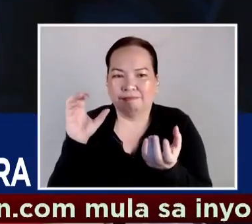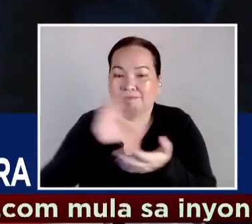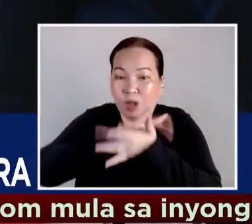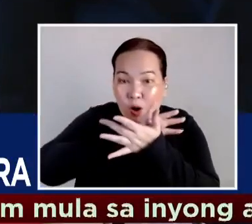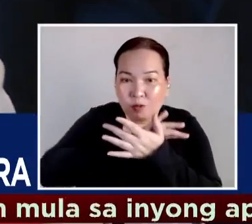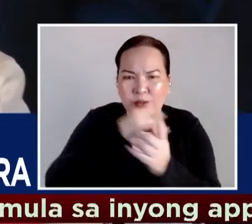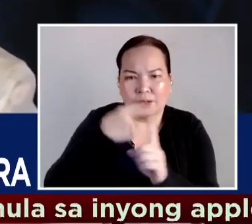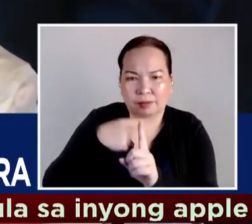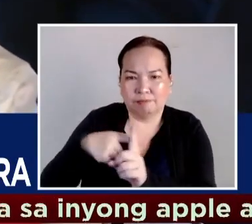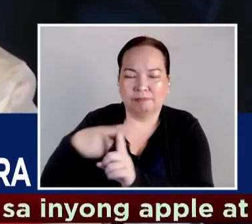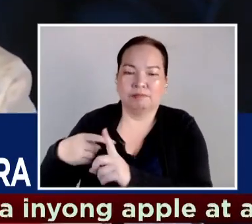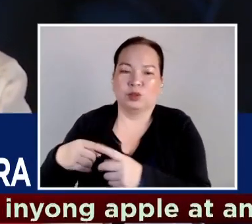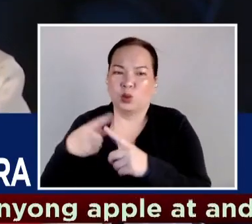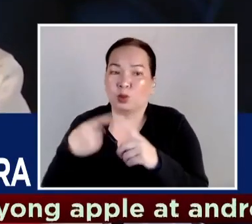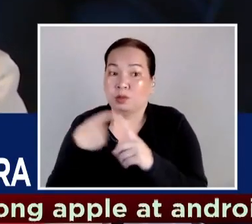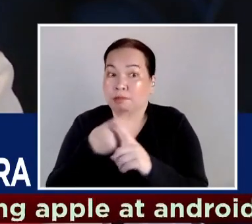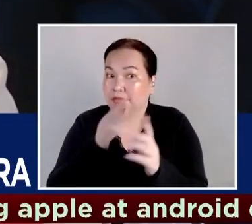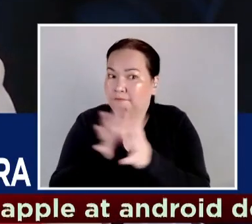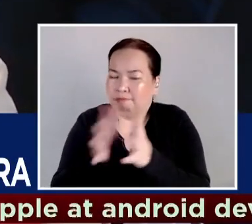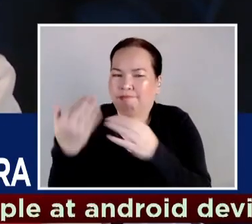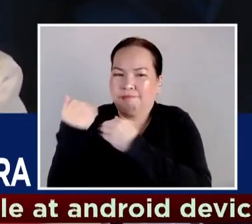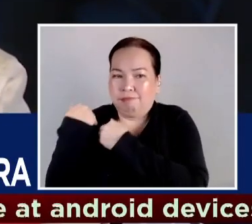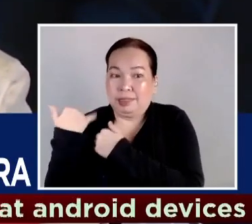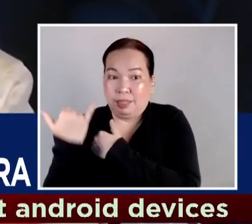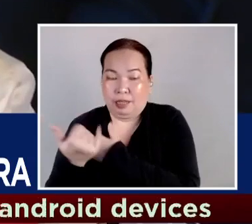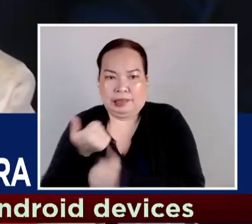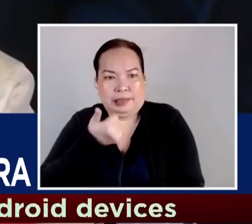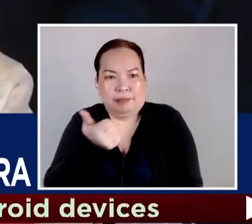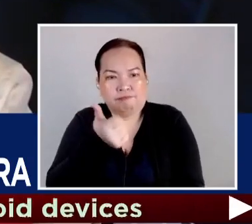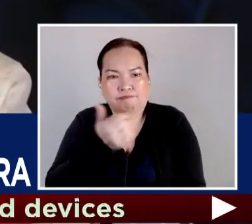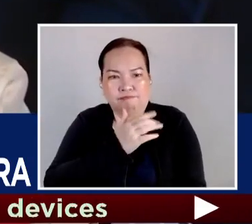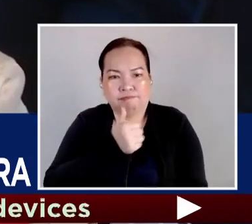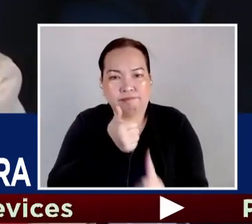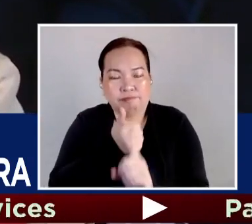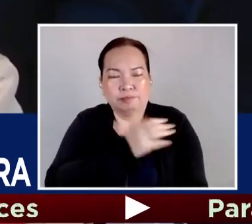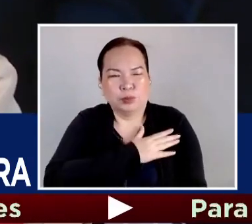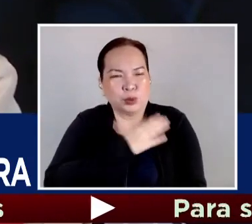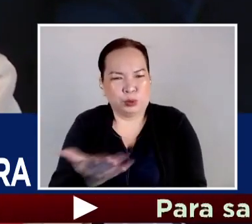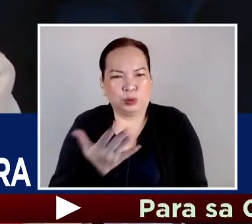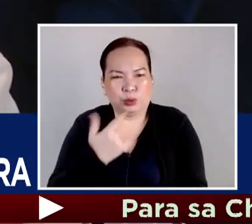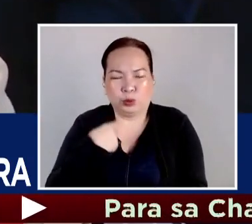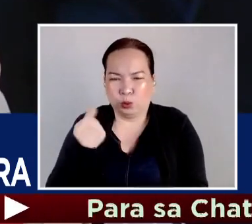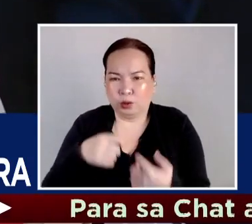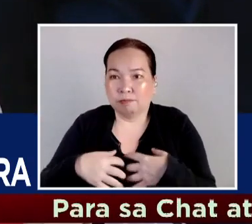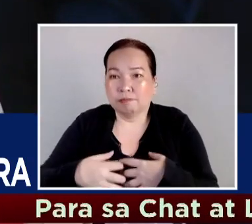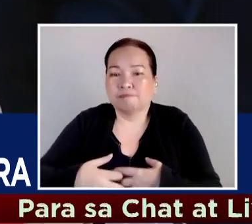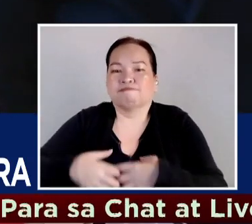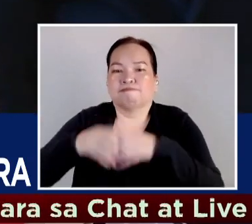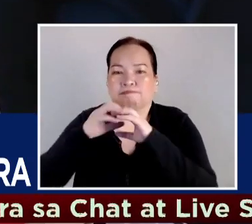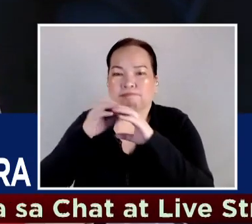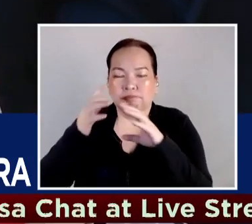kay President-elect Marcos ngayong siya rin mismo ang mamumuno sa pagpapasiglang muli sa sektor ng